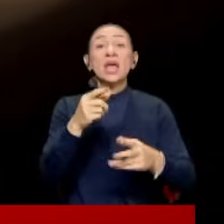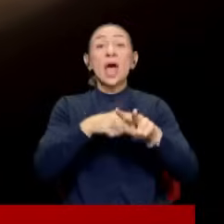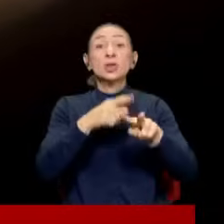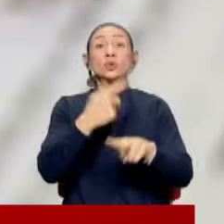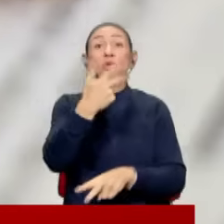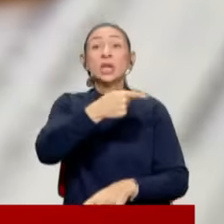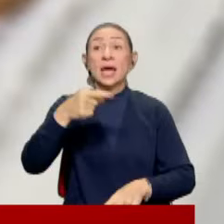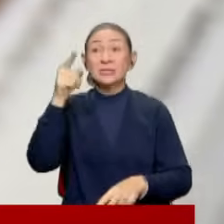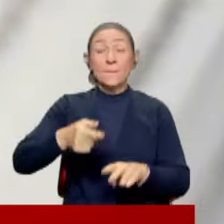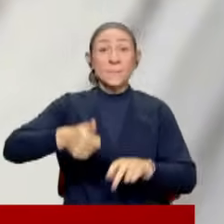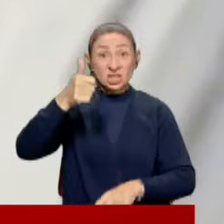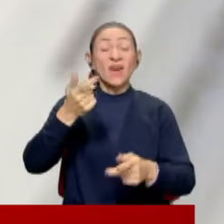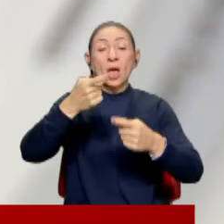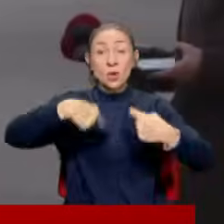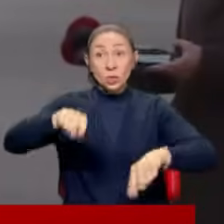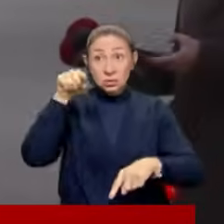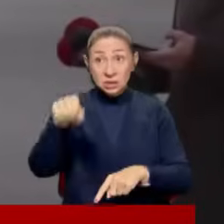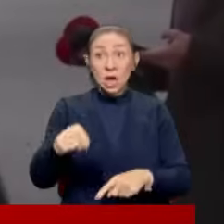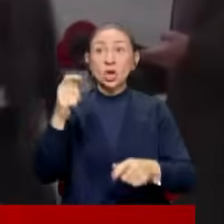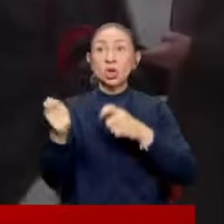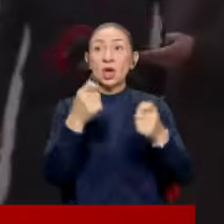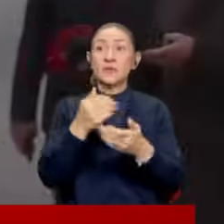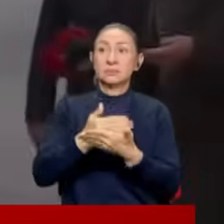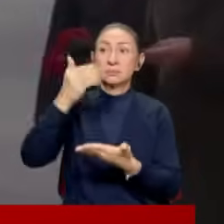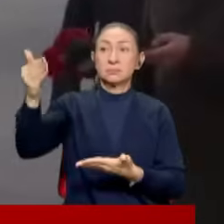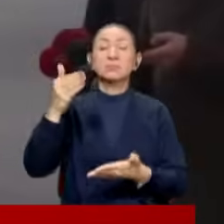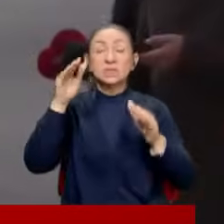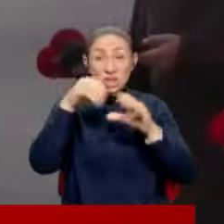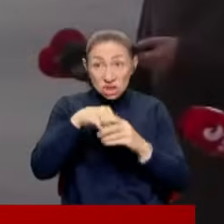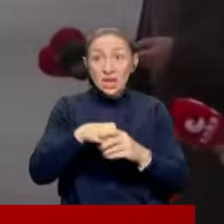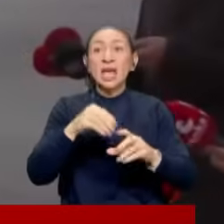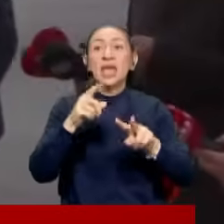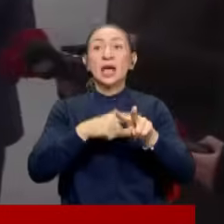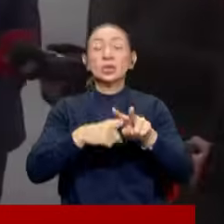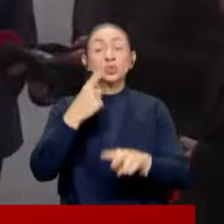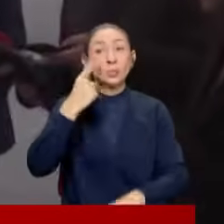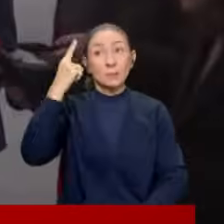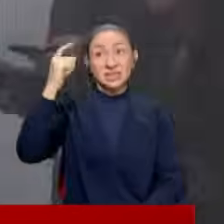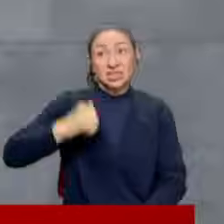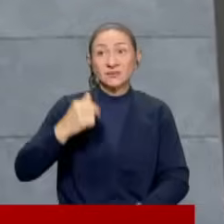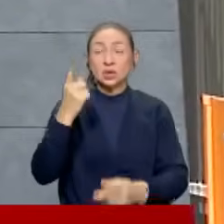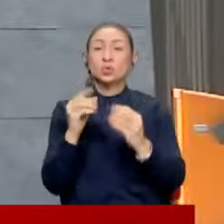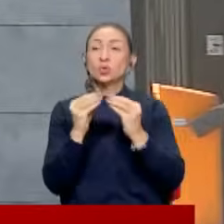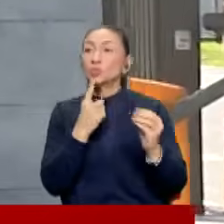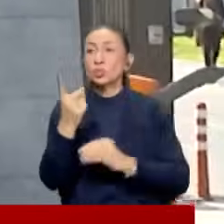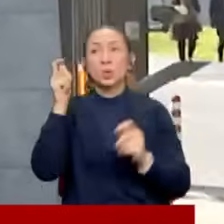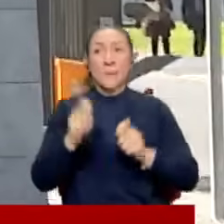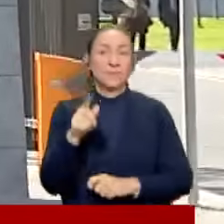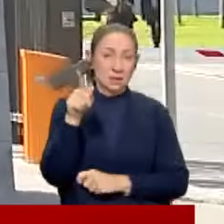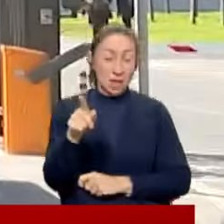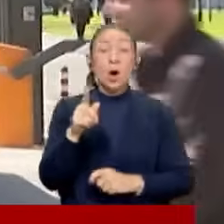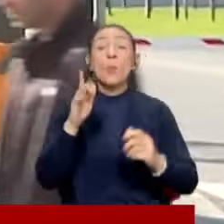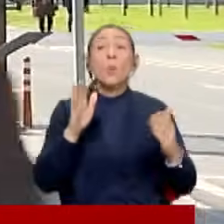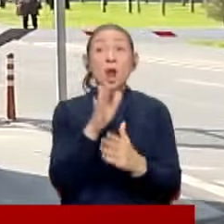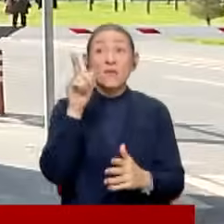3 dairesinin başkanı ve heyetinin de görevden çektirilmesi için Yargıtay Cumhuriyet başsavcılığı'na suç duyurusunda bulundu